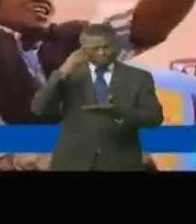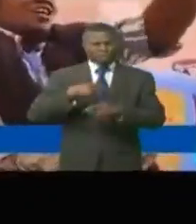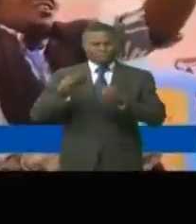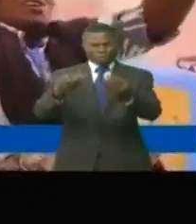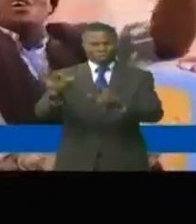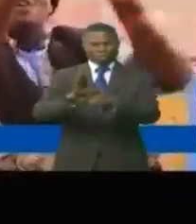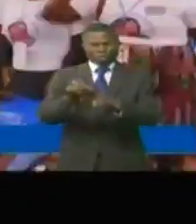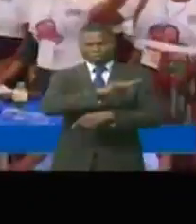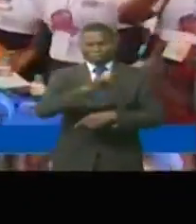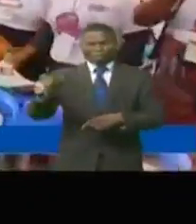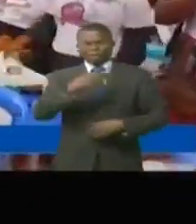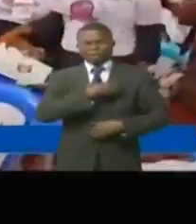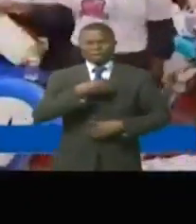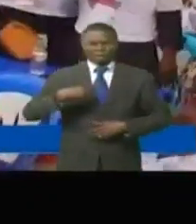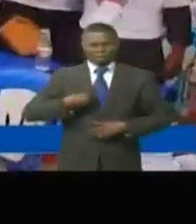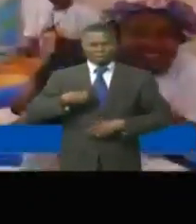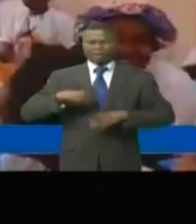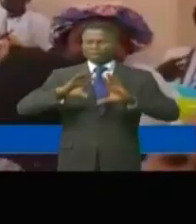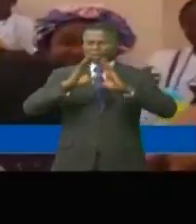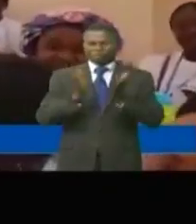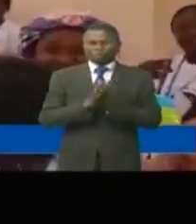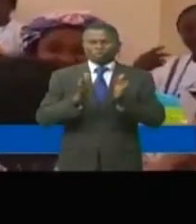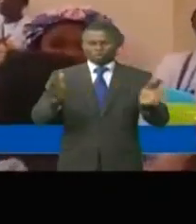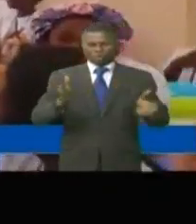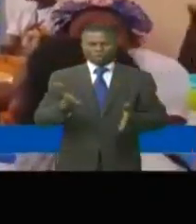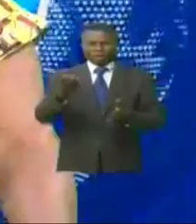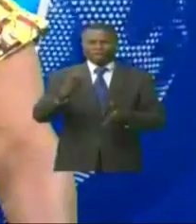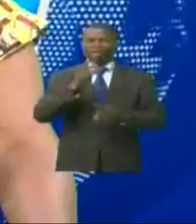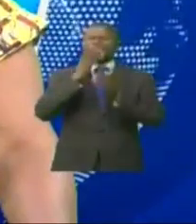former 1000 femmes dans l'ensemble.